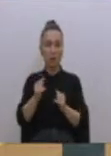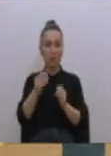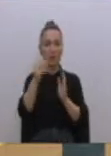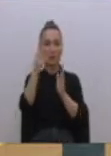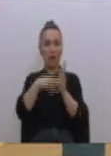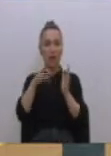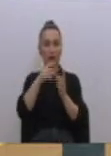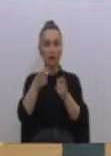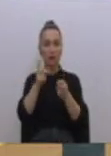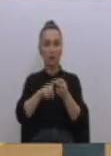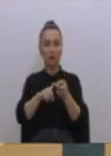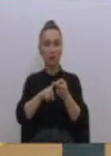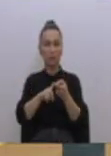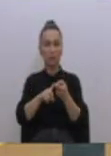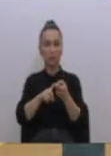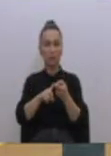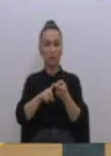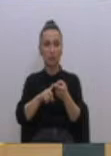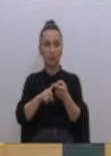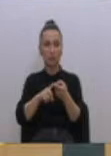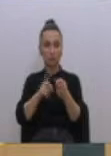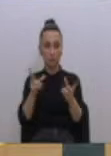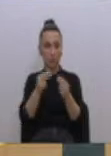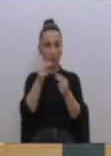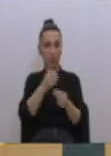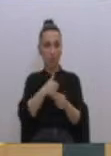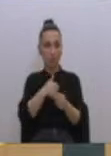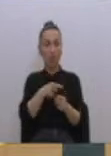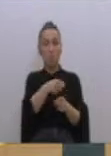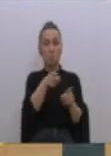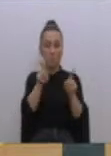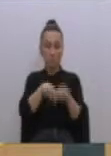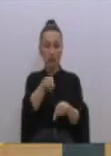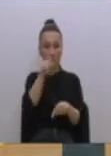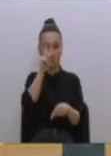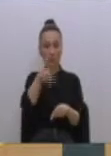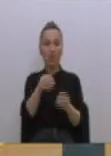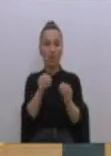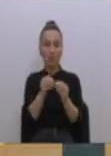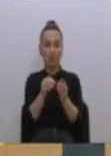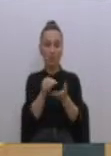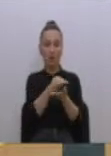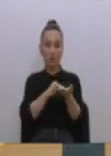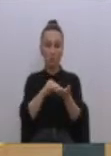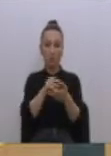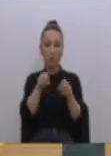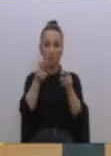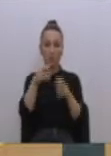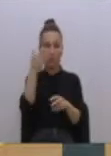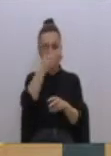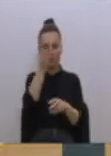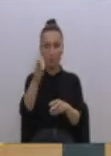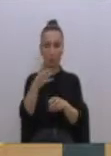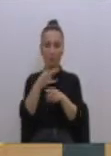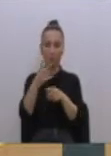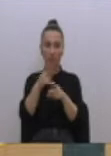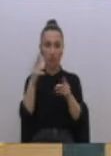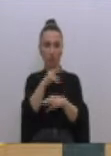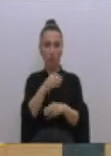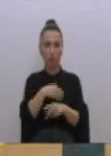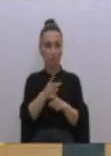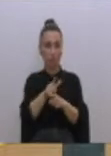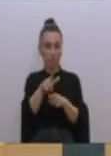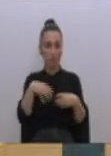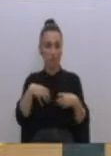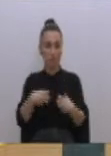bis, tavita, ugredi sau listavita, nasari de blat, cu un maiți ghiuesi meu, repto, maiți sa, și grebula sa zuga doi bașe, cauce este mașina, zalia Sam Suharo,